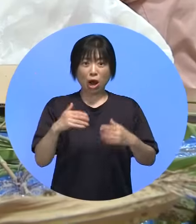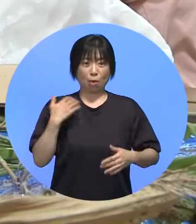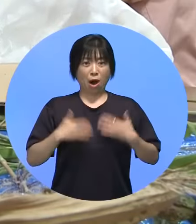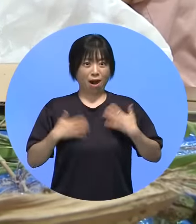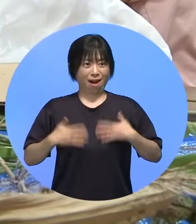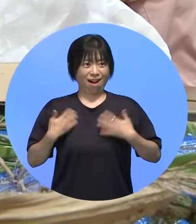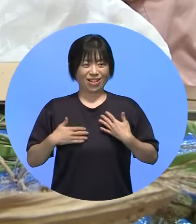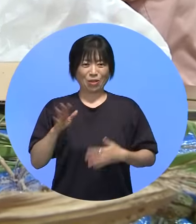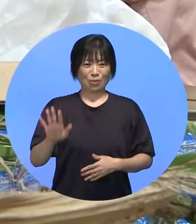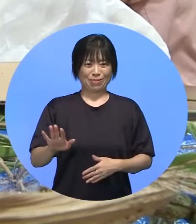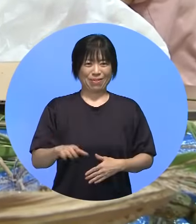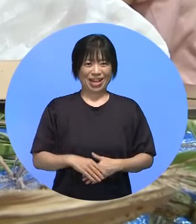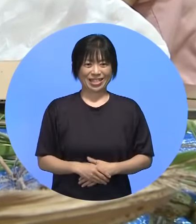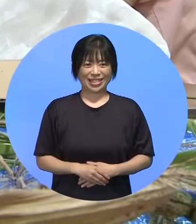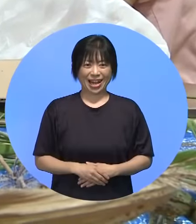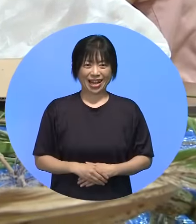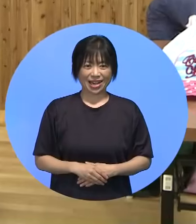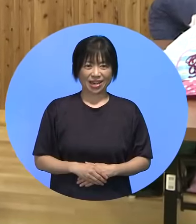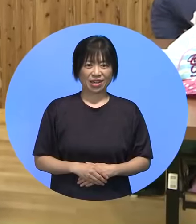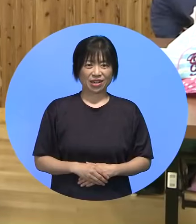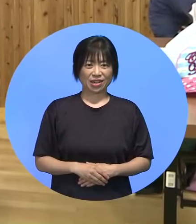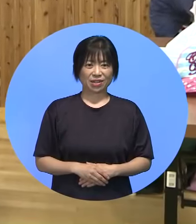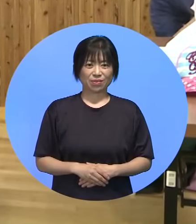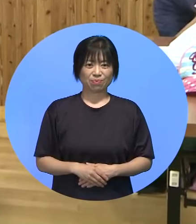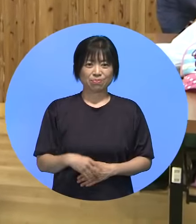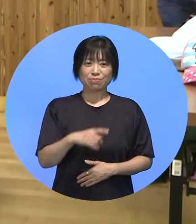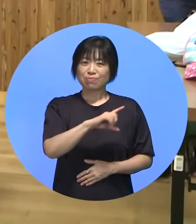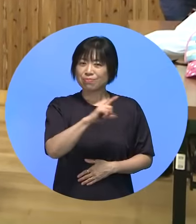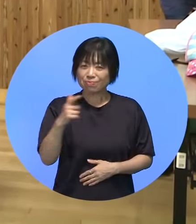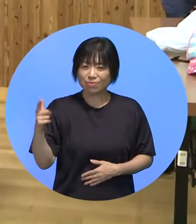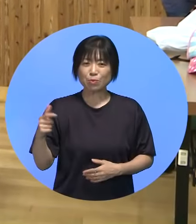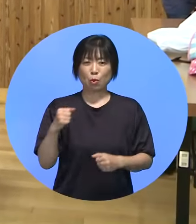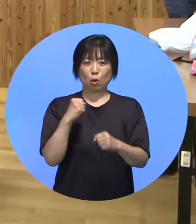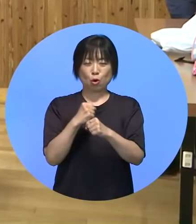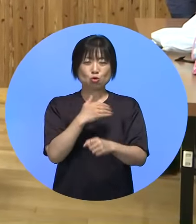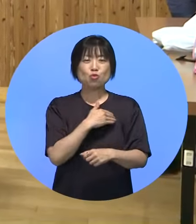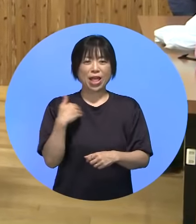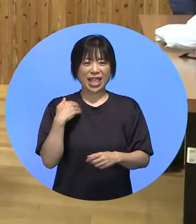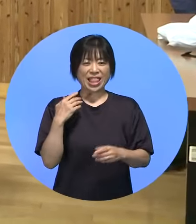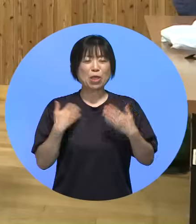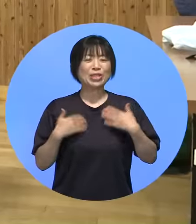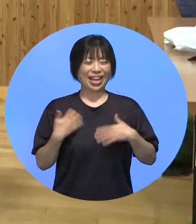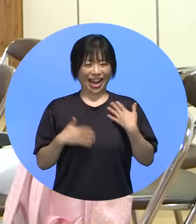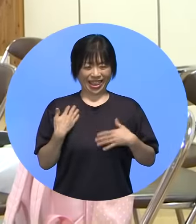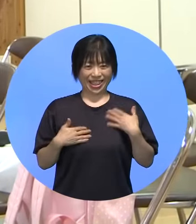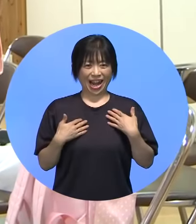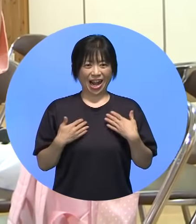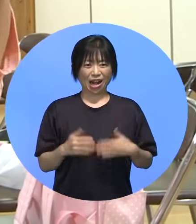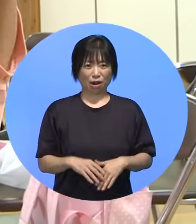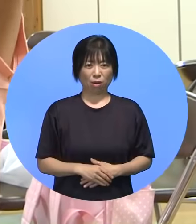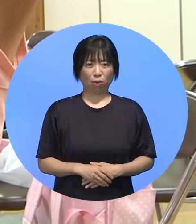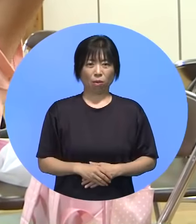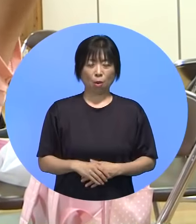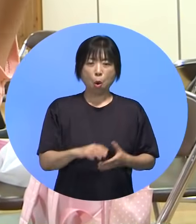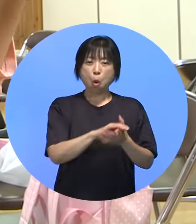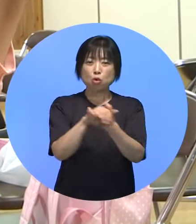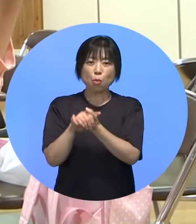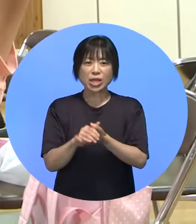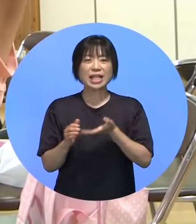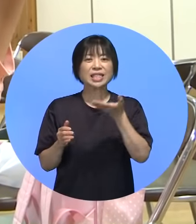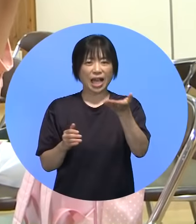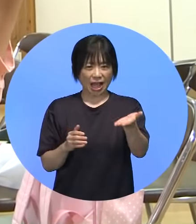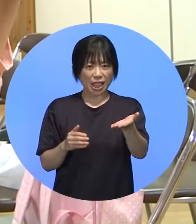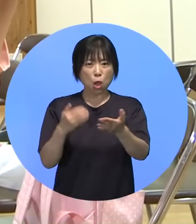遊び教室を楽しんでいましたいらぬものが作れて楽しかっことを立ちに